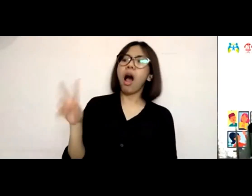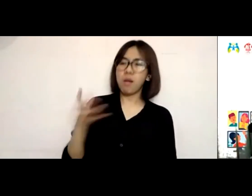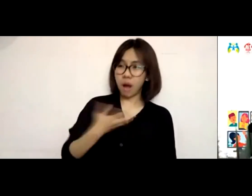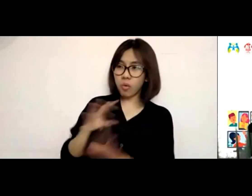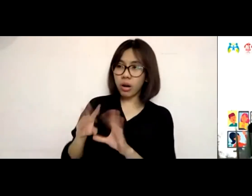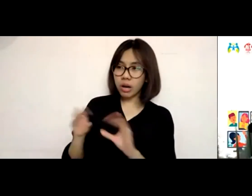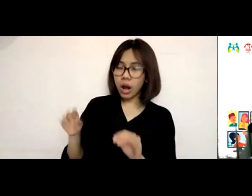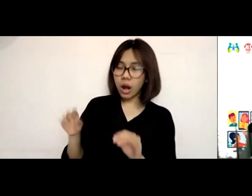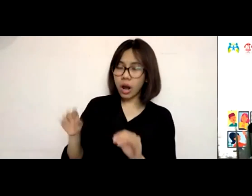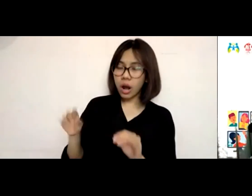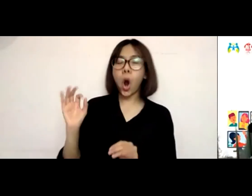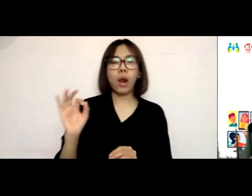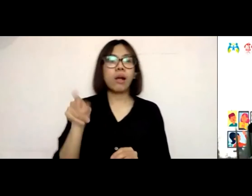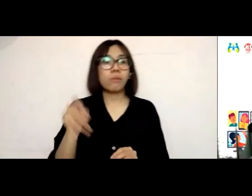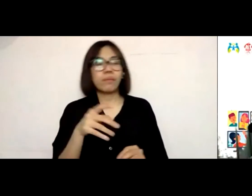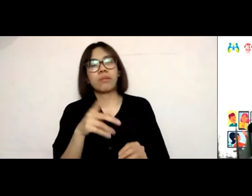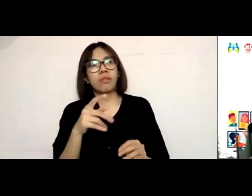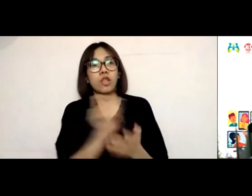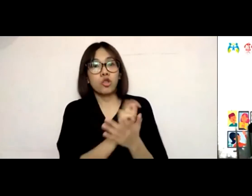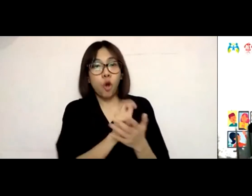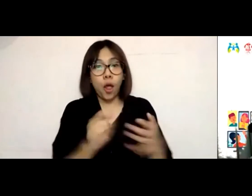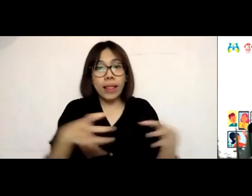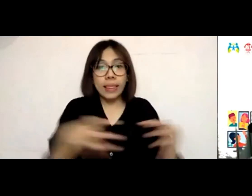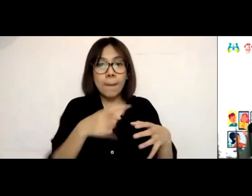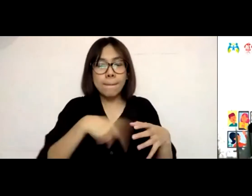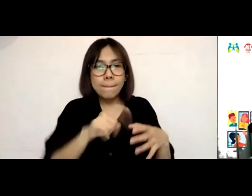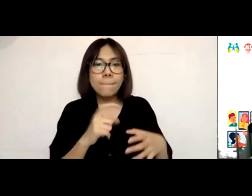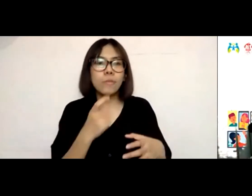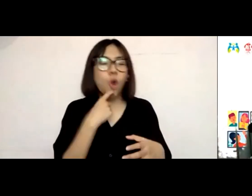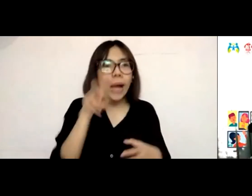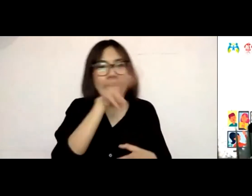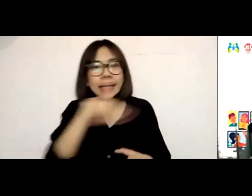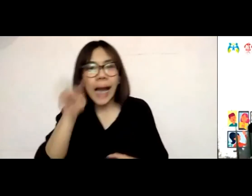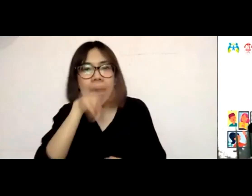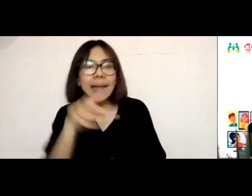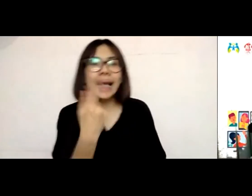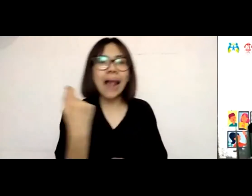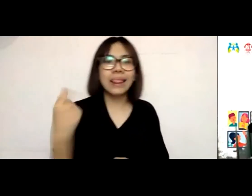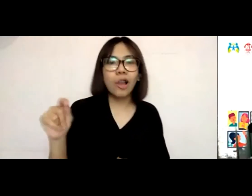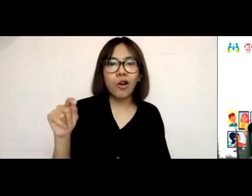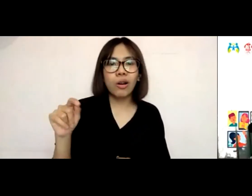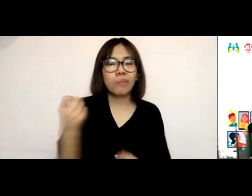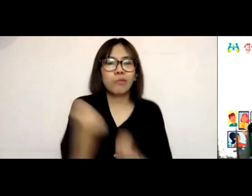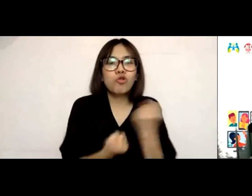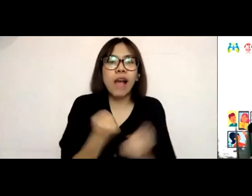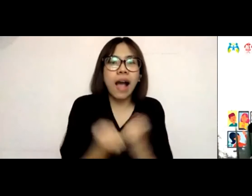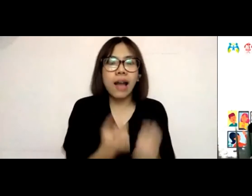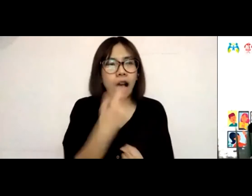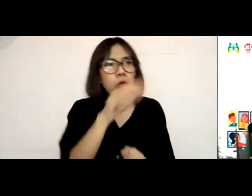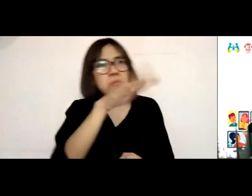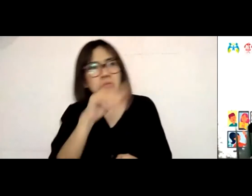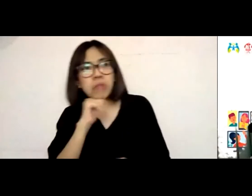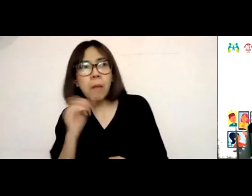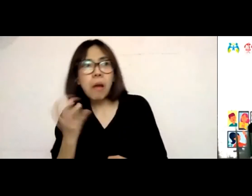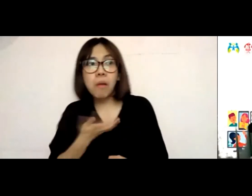untuk membuka peluang dan mencari kerjasama dengan lembaga-lembaga lainnya untuk